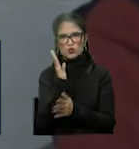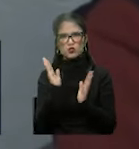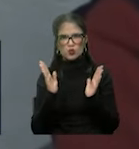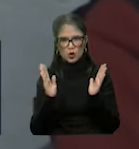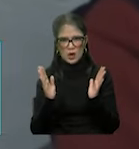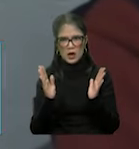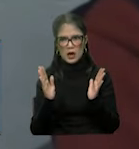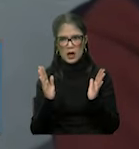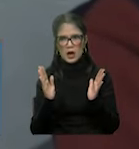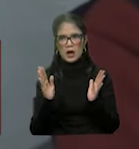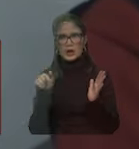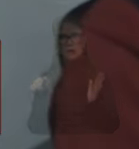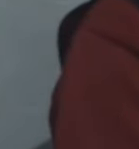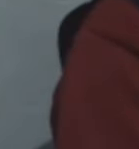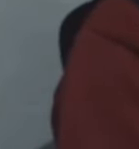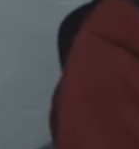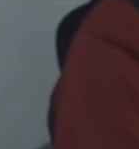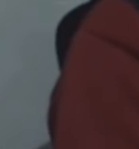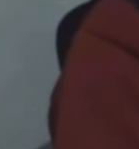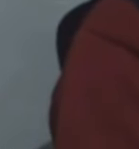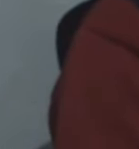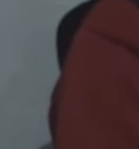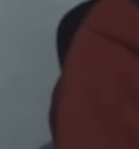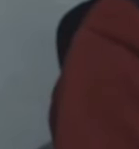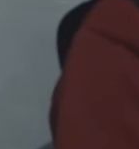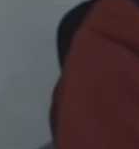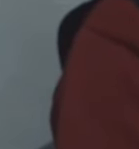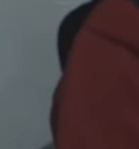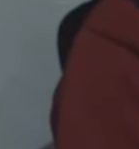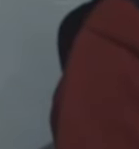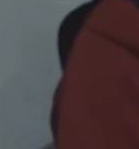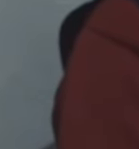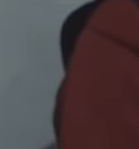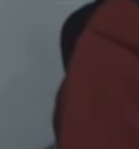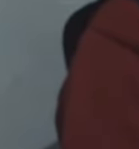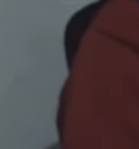nyata, seperti misalnya adanya patah tulang. Itu yang akan kita fokuskan untuk dicari.